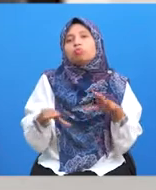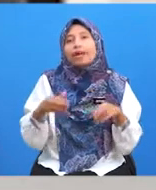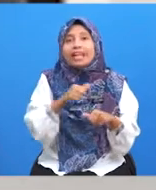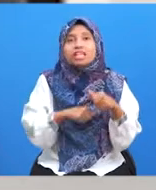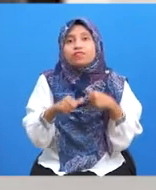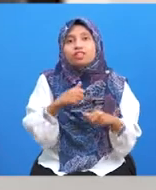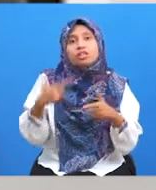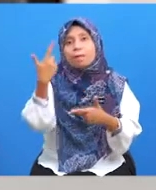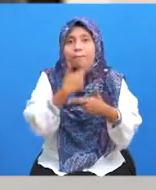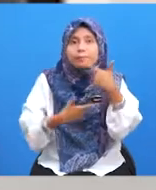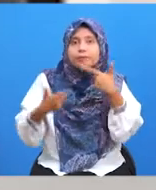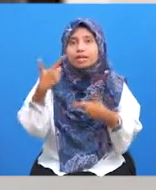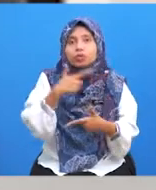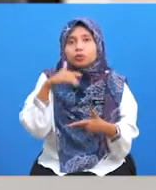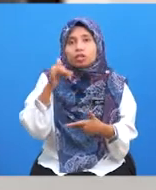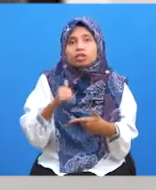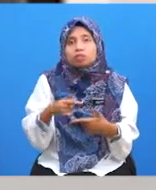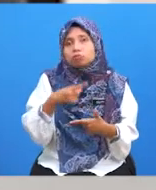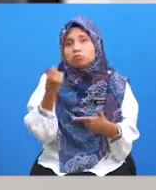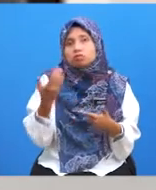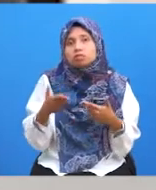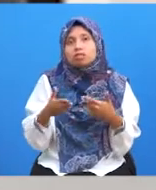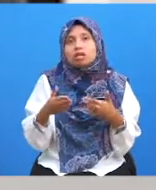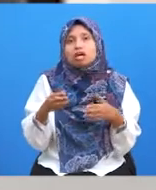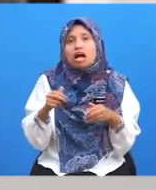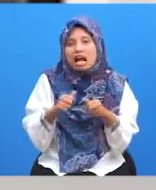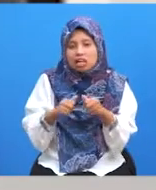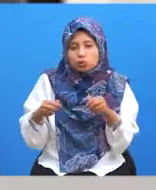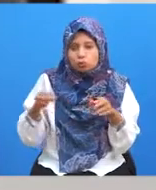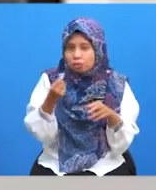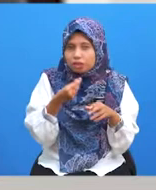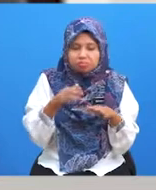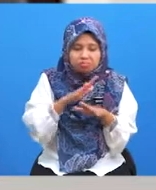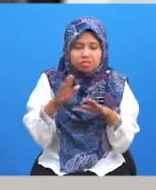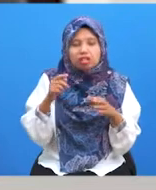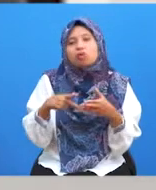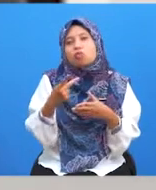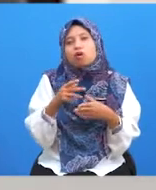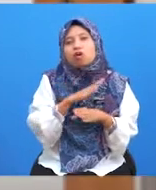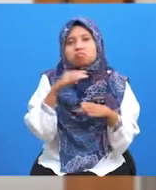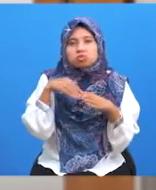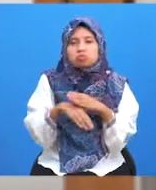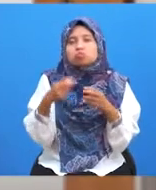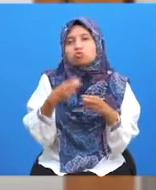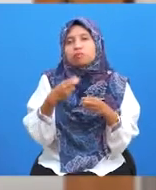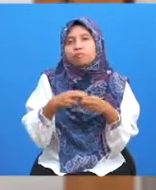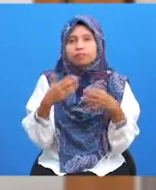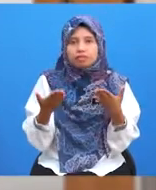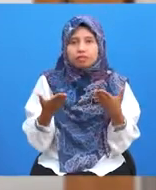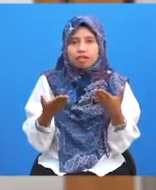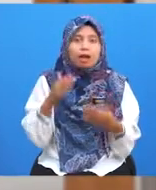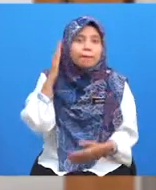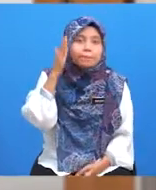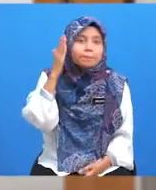domestik yang menyebabkan Jade berlaku aliran uang keluar masuk dalam negeri Hai by